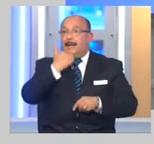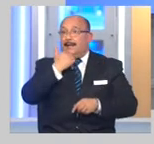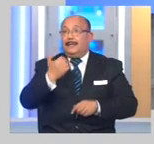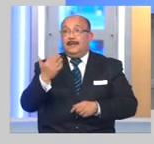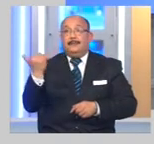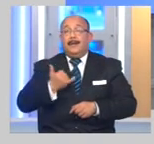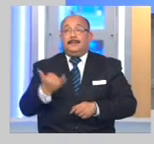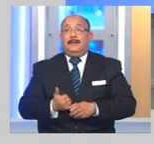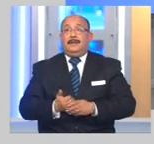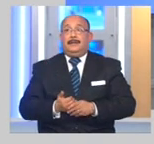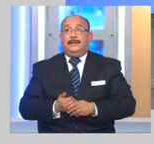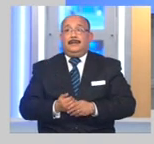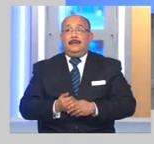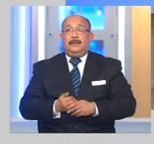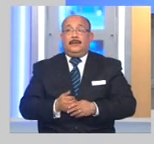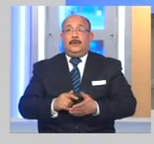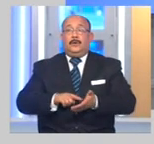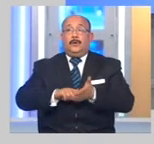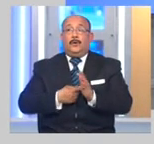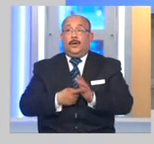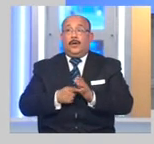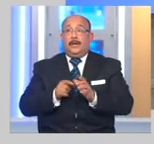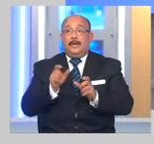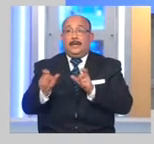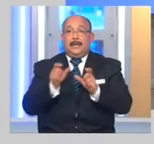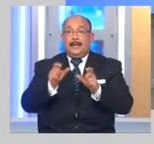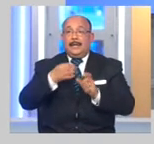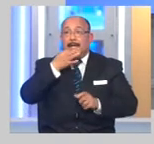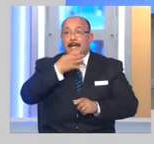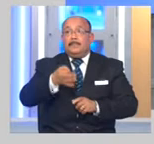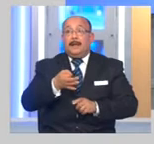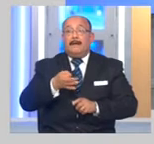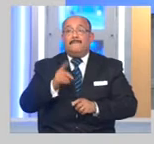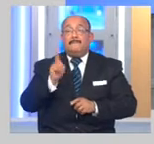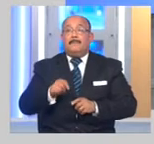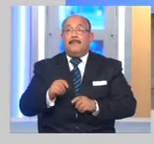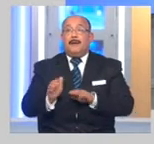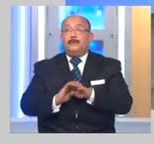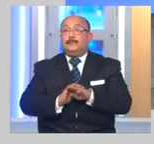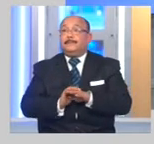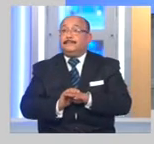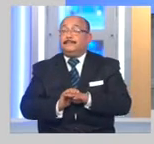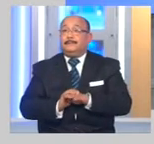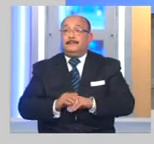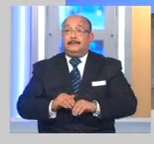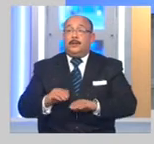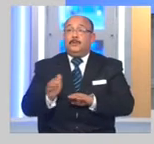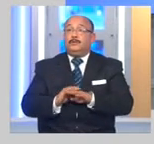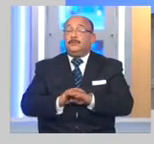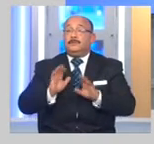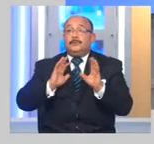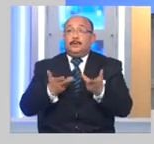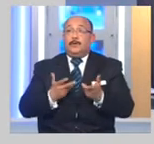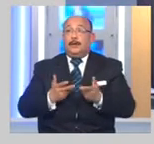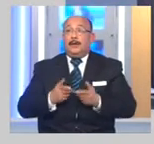أنجز طوال 30 سنة، طوال 3 عقود كاملة، معناتها بعد الاستقلال. أعتقد أن الذين يريدون أن ينكروا هذا